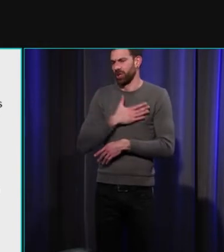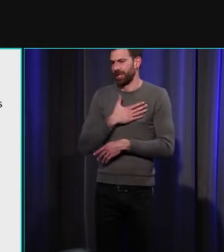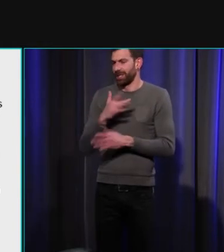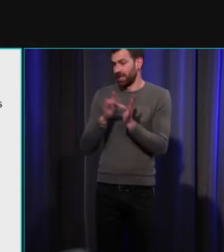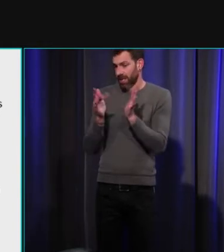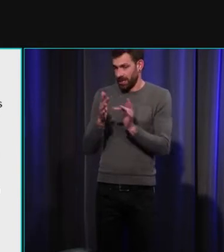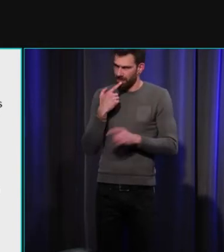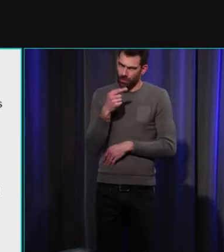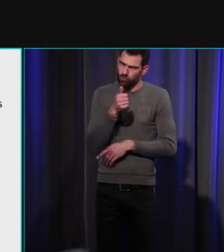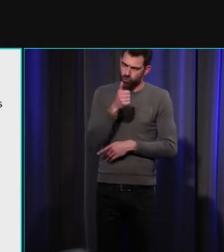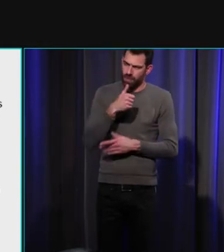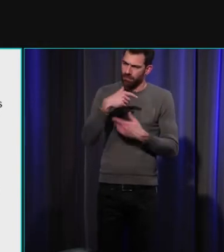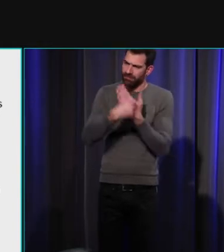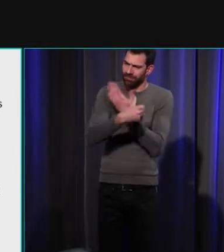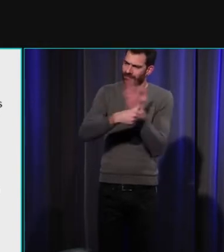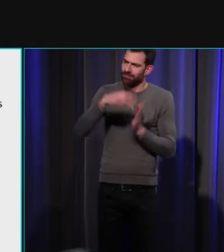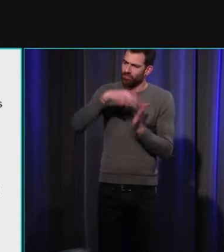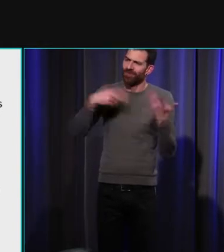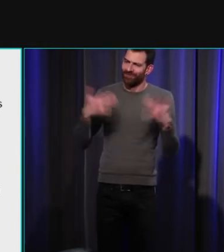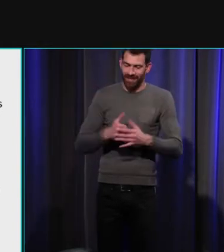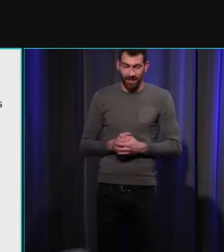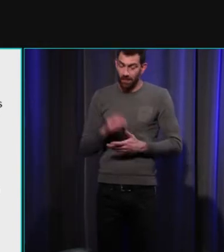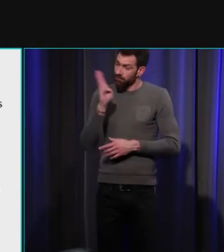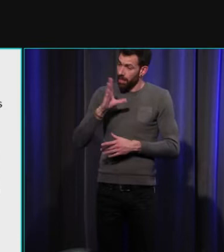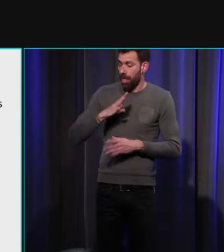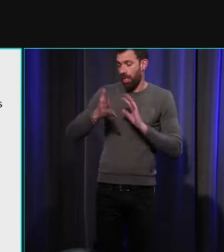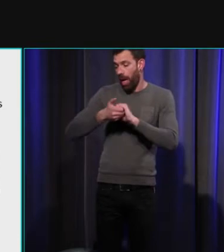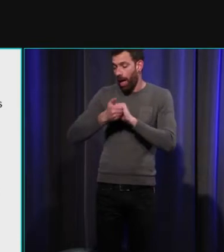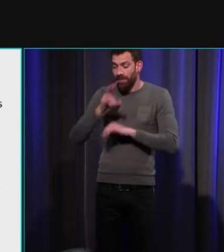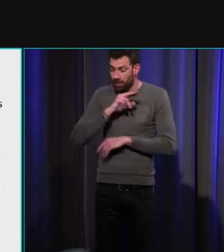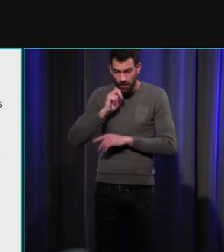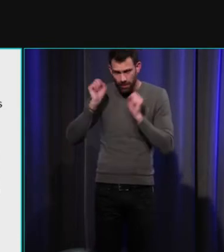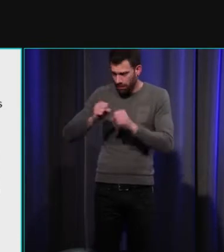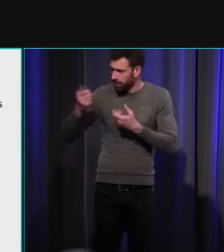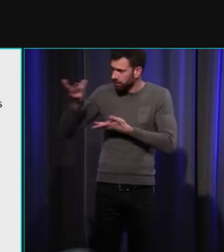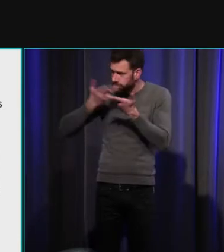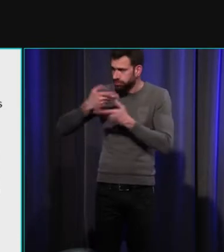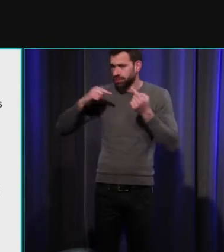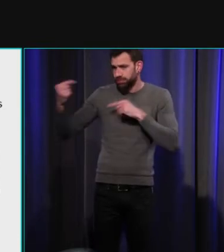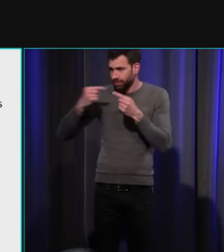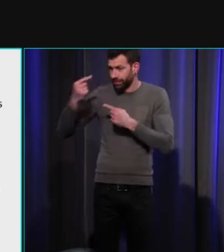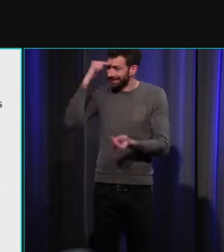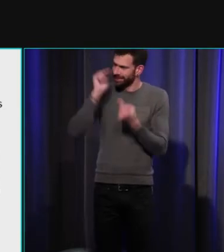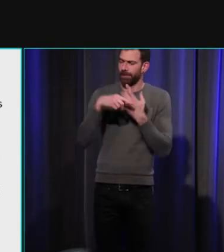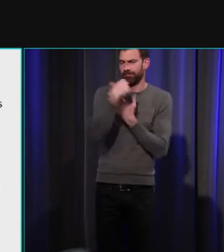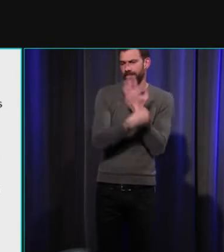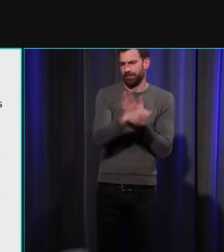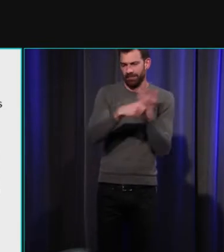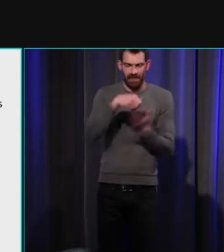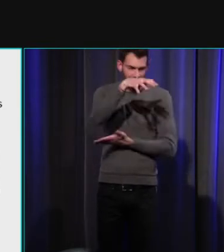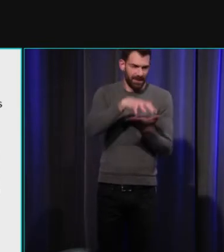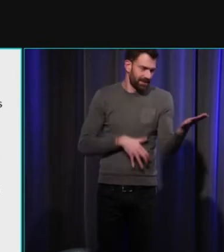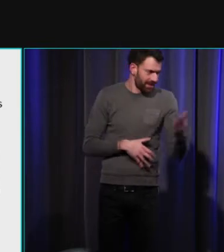lu les évangiles donc bernard à des amis juifs avec lesquels il débat sur l'exégèse biblique et puis aussi les